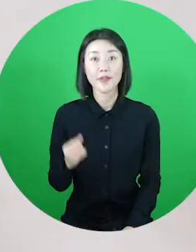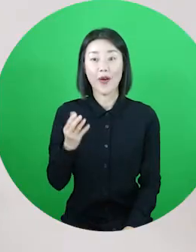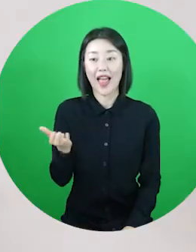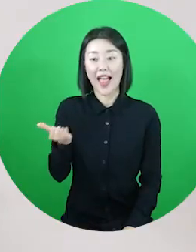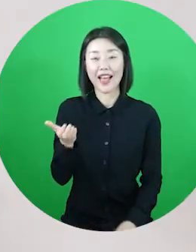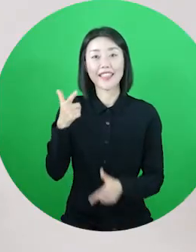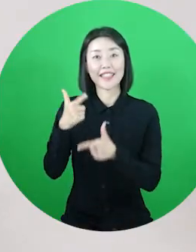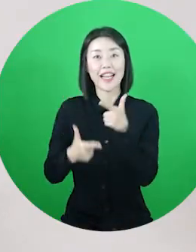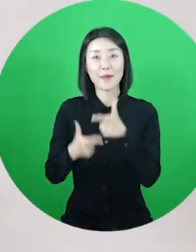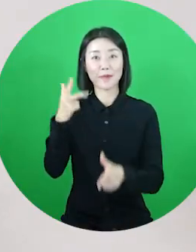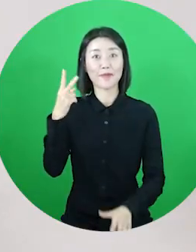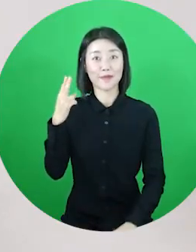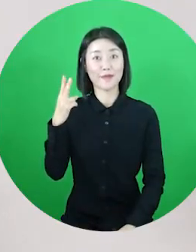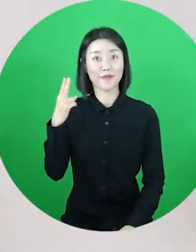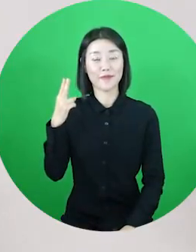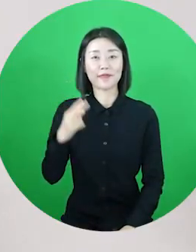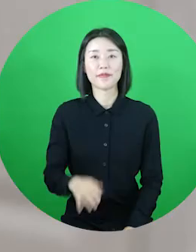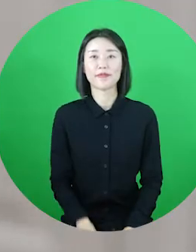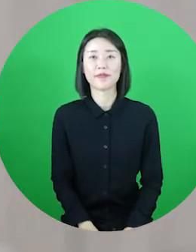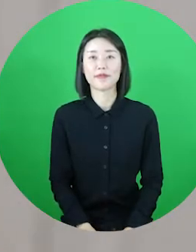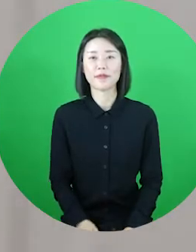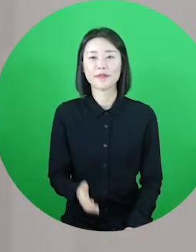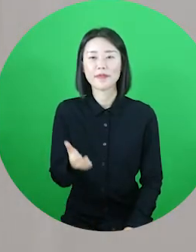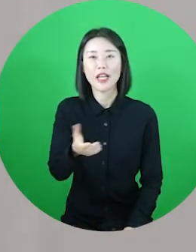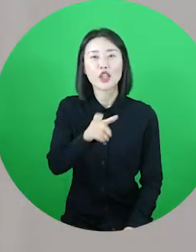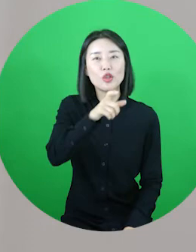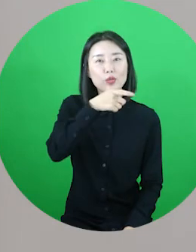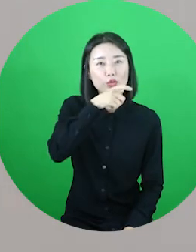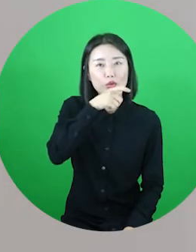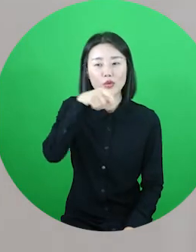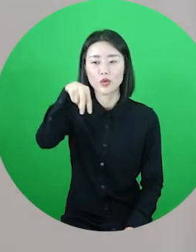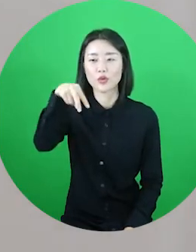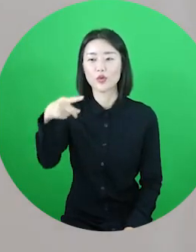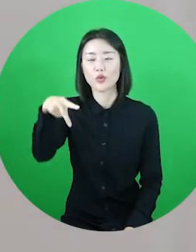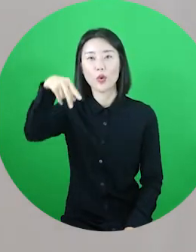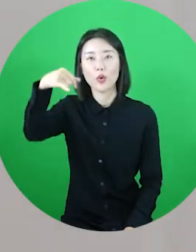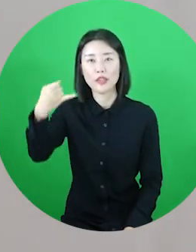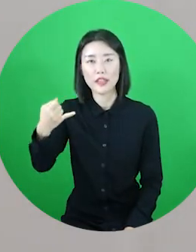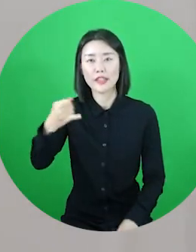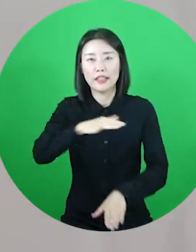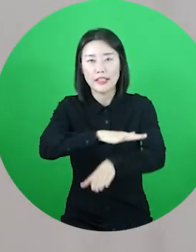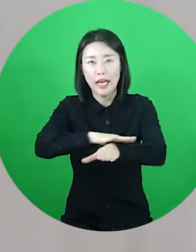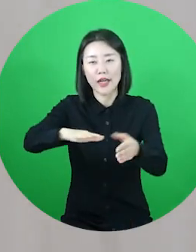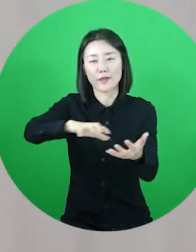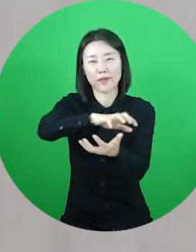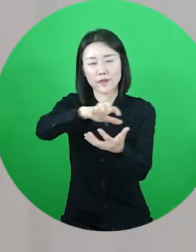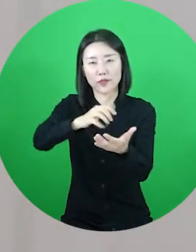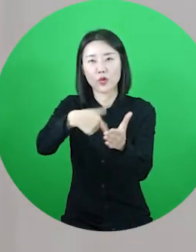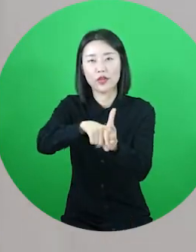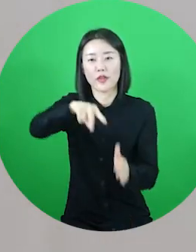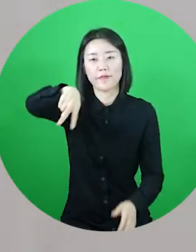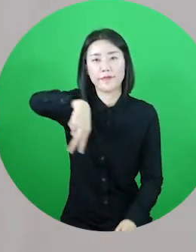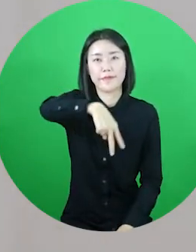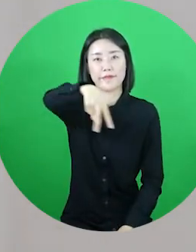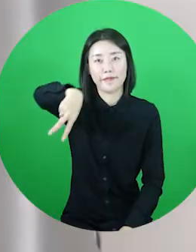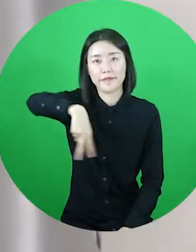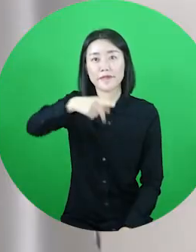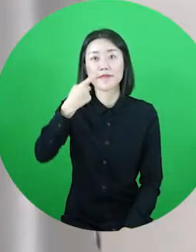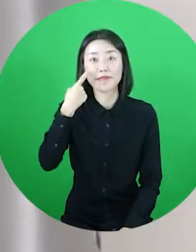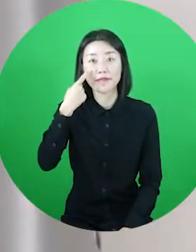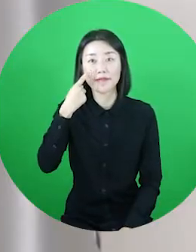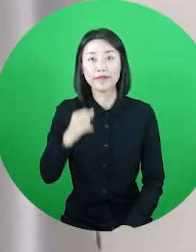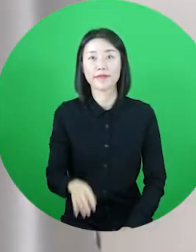그리고 여기 있는 나무젓가락을 가지고 안에 있는 우동 소스가 물과 잘 섞이도록 저어줄게요.